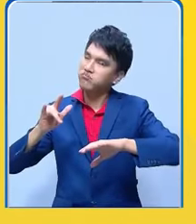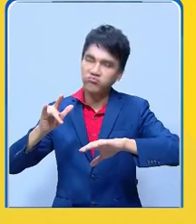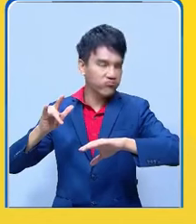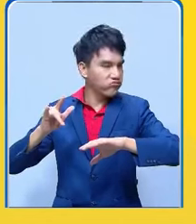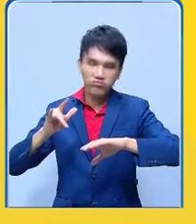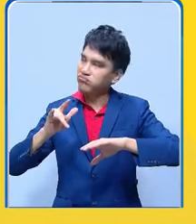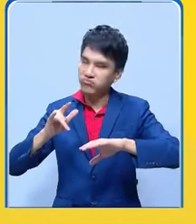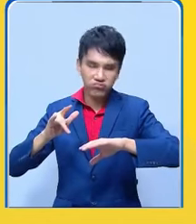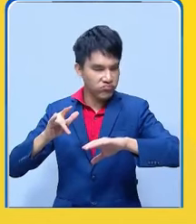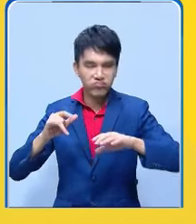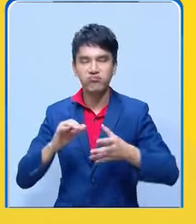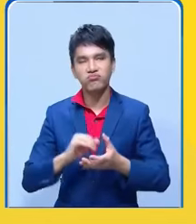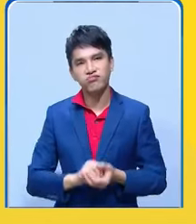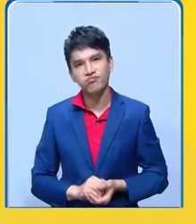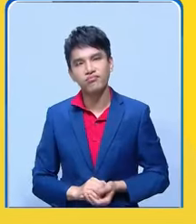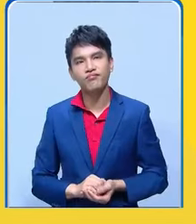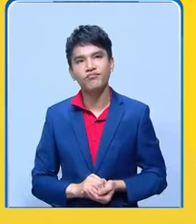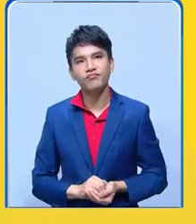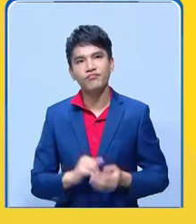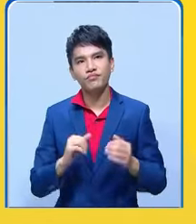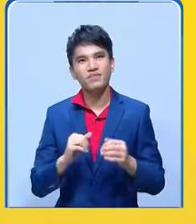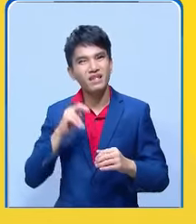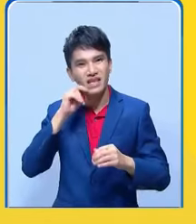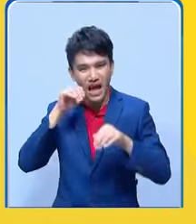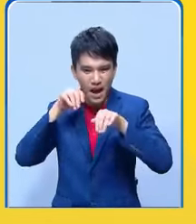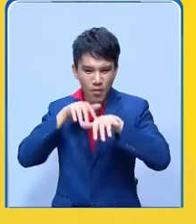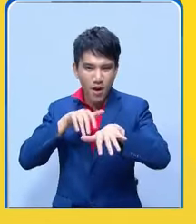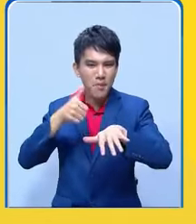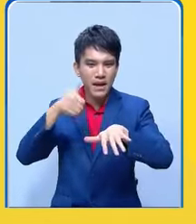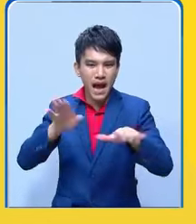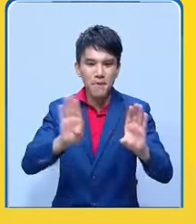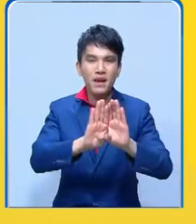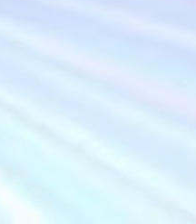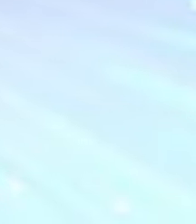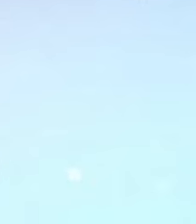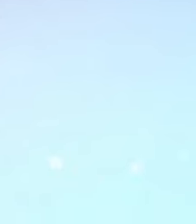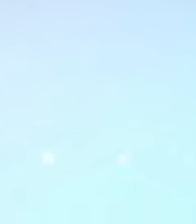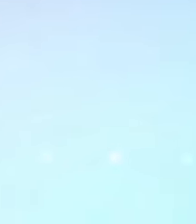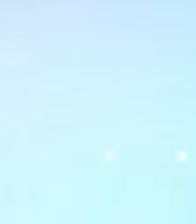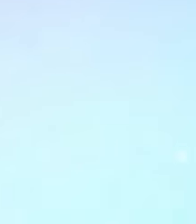าก็หาทางลงของเขาเองอ่ะนะน้ำมันจะระบายออกยังไงถ้าเราไปปิดกั้นมันอยู่อย่างเง ี้ ย